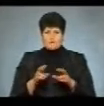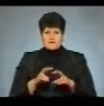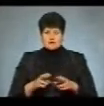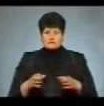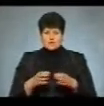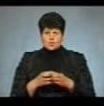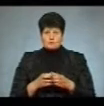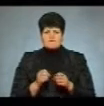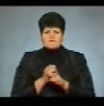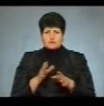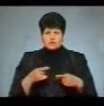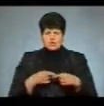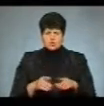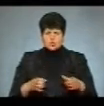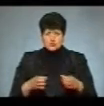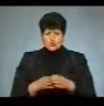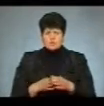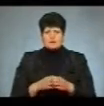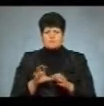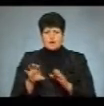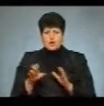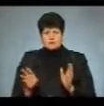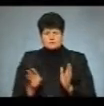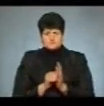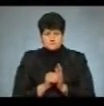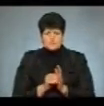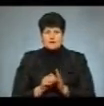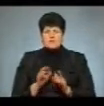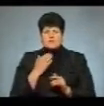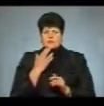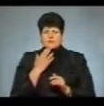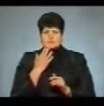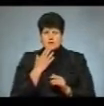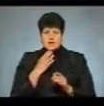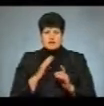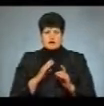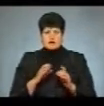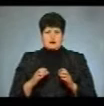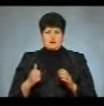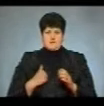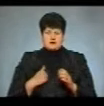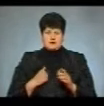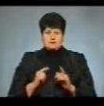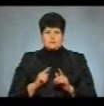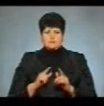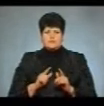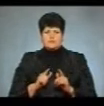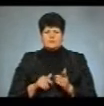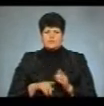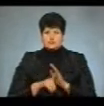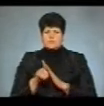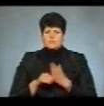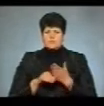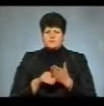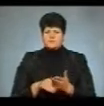це вибухотехнічні групи, групи кінологів, Національна гвардія в неділю заступає на допомогу на понесенню служби.